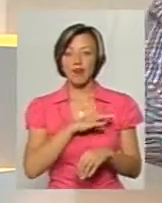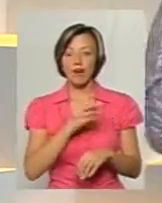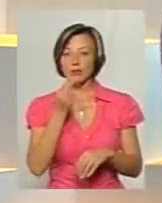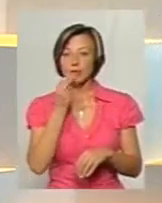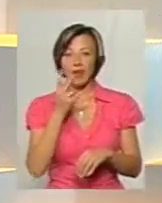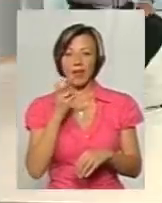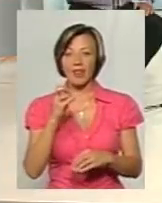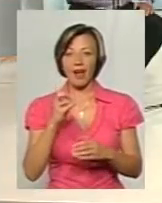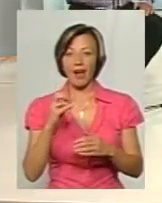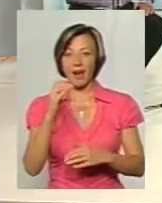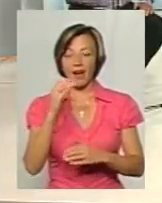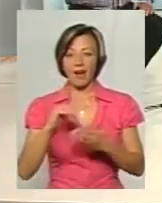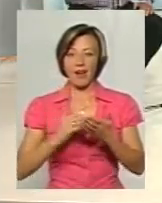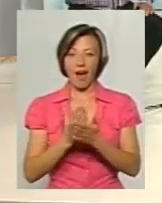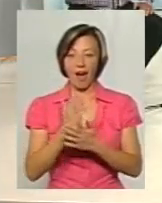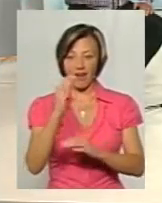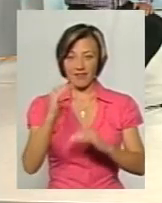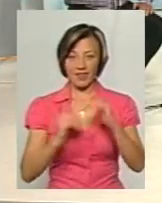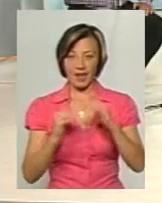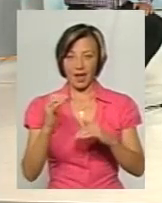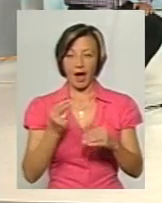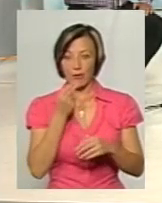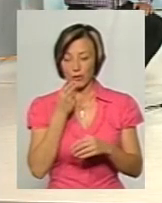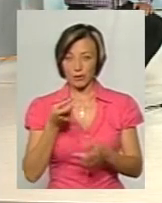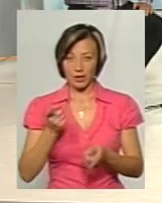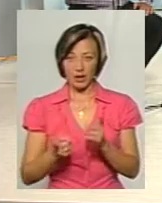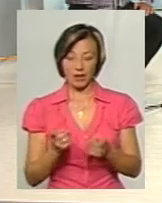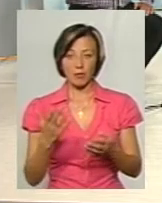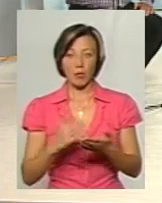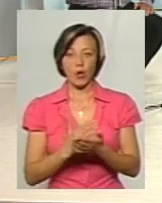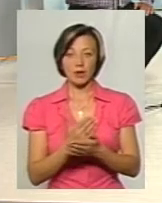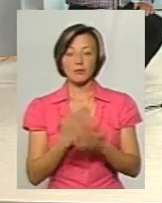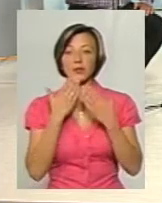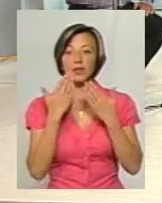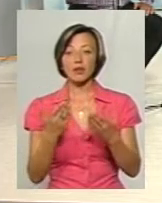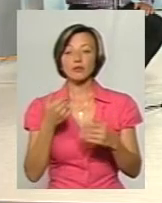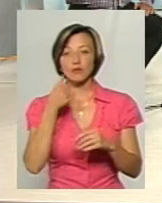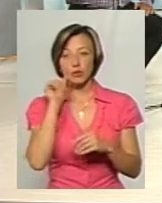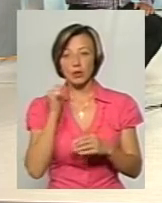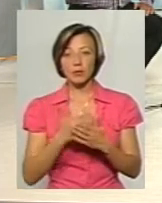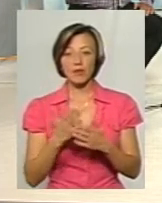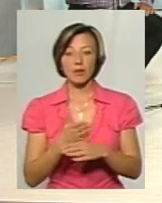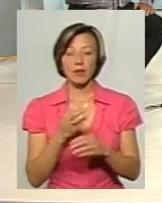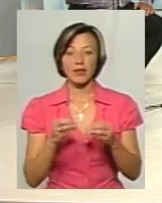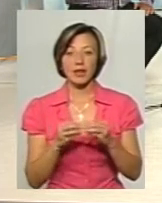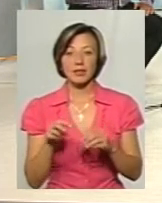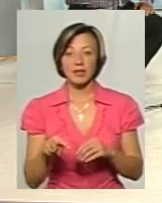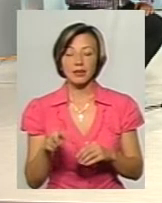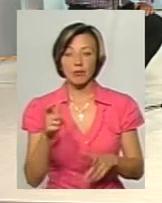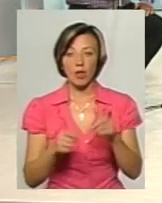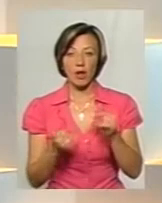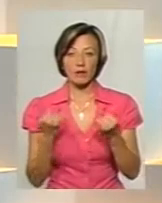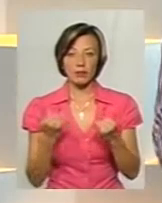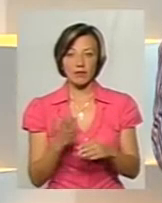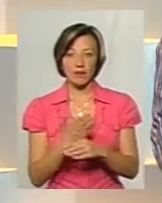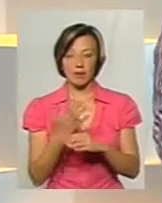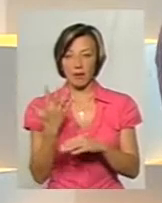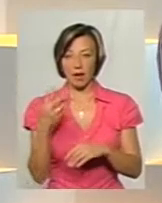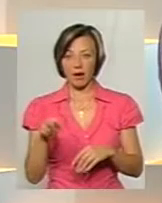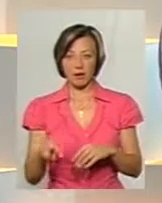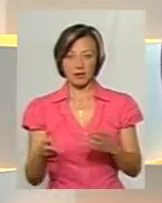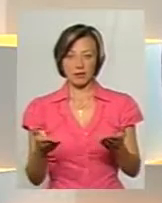цими графіками стоїть реальна ситуація. І коли політики, які сьогодні при владі, будуть реально питати, що вчора виробляли 10 літрів молока, а сьогодні виробляємо